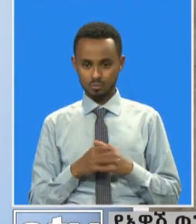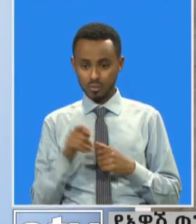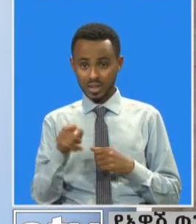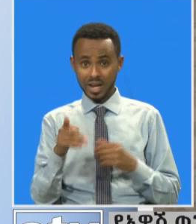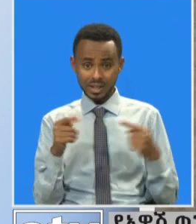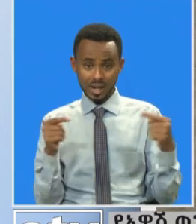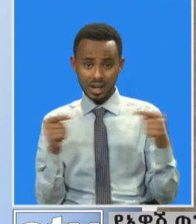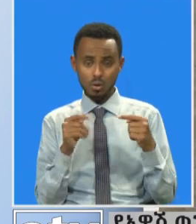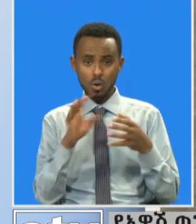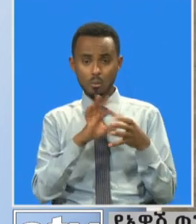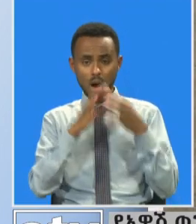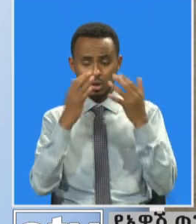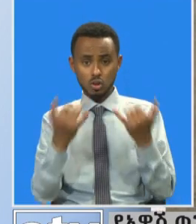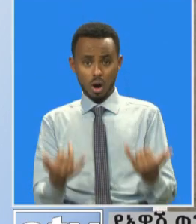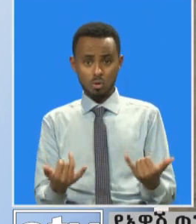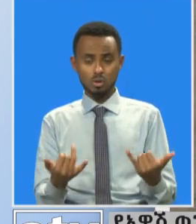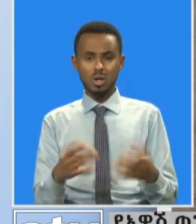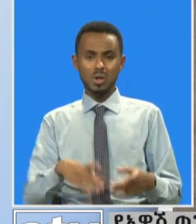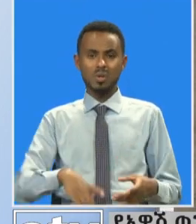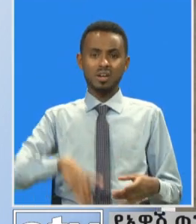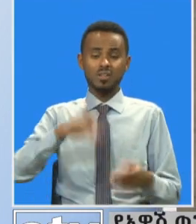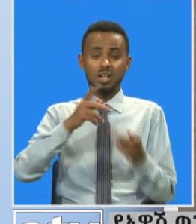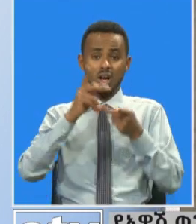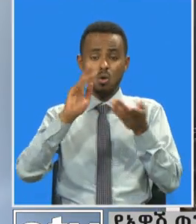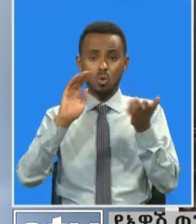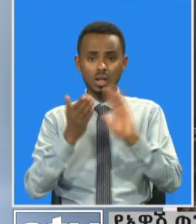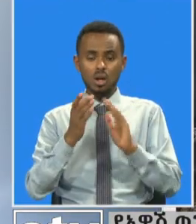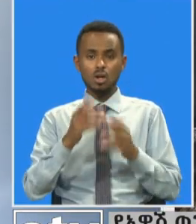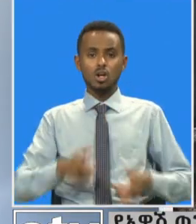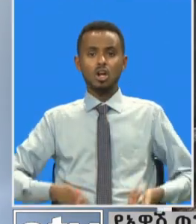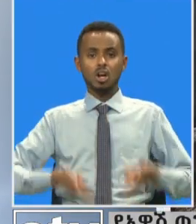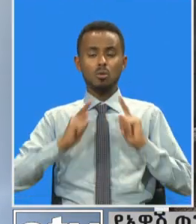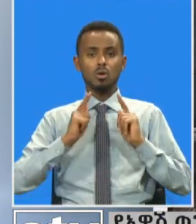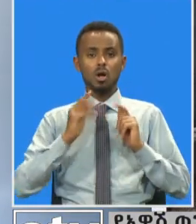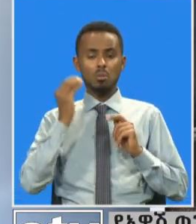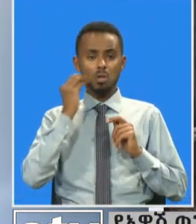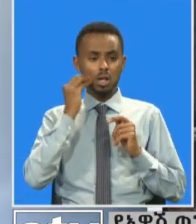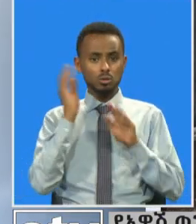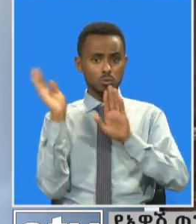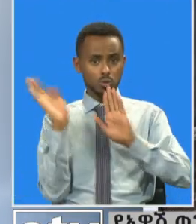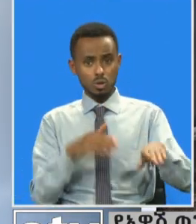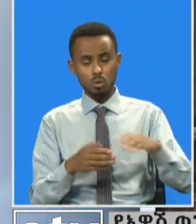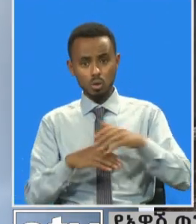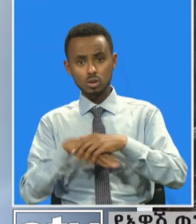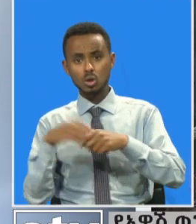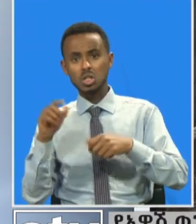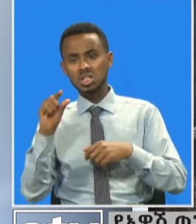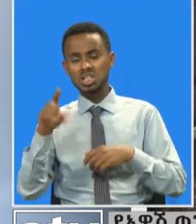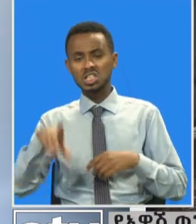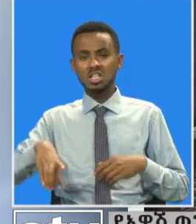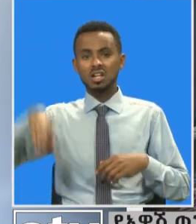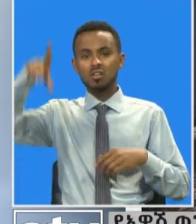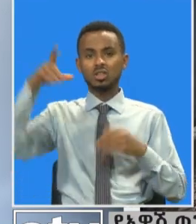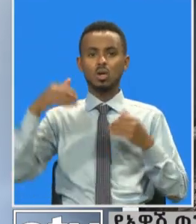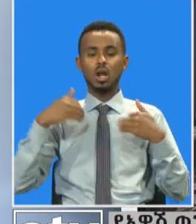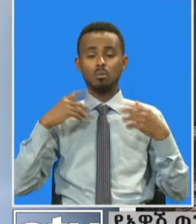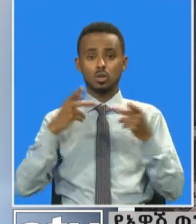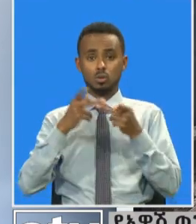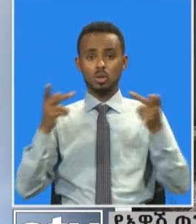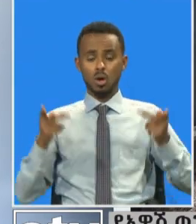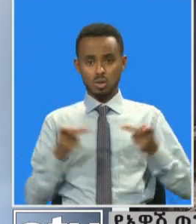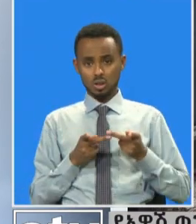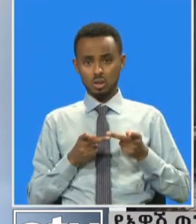ያንን ተያይዞ ማህበረሰቡ አሁን በከፍተኛ ሁኔታ ከመኖሪያ መንደሯቸው ተነቅለው ትንሽ ከፍታ ወዳላቸው